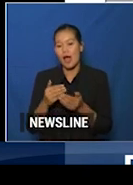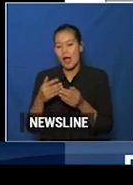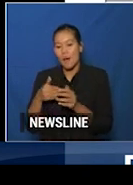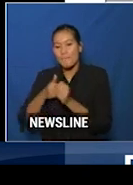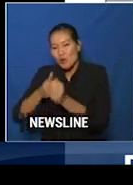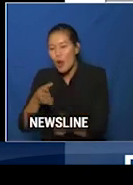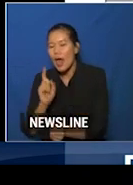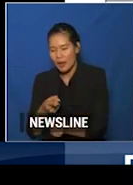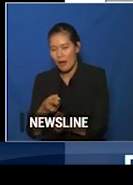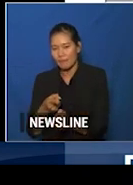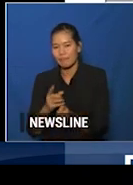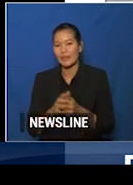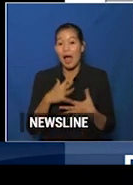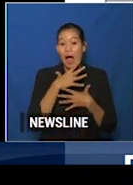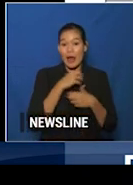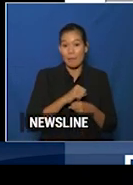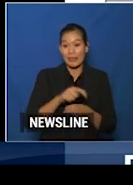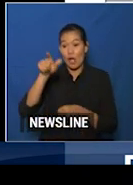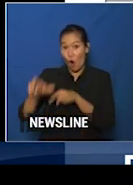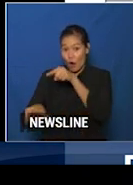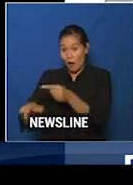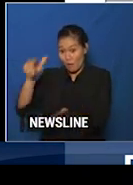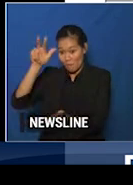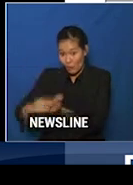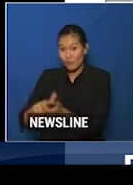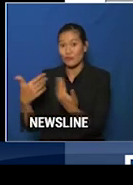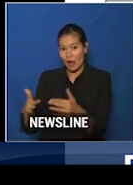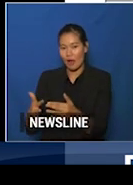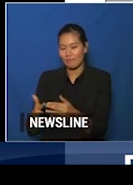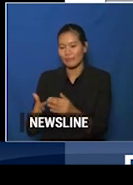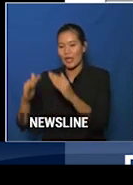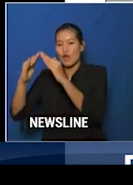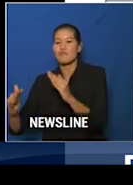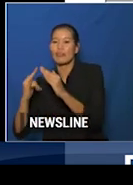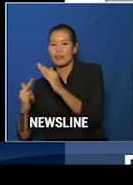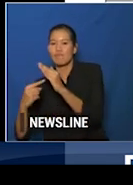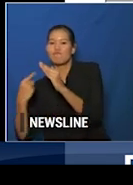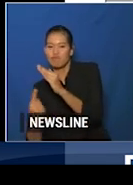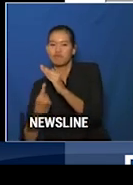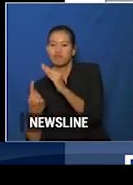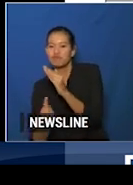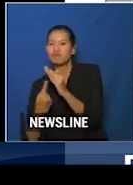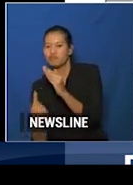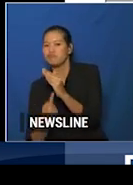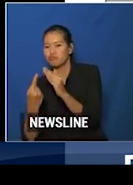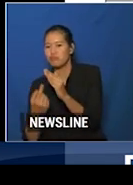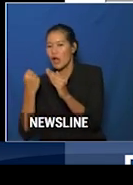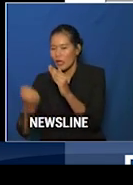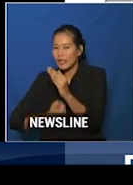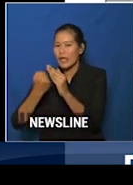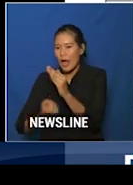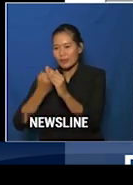orang ini kita harapkan bisa berada di rumah kemudian melakukan kegiatan yang baik